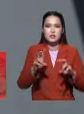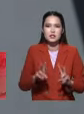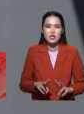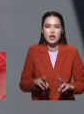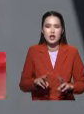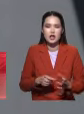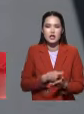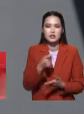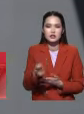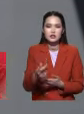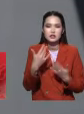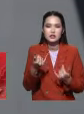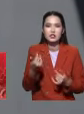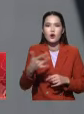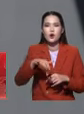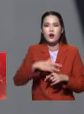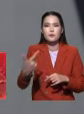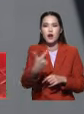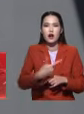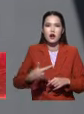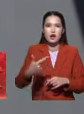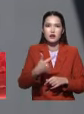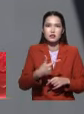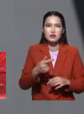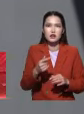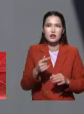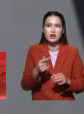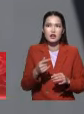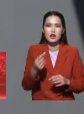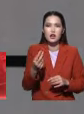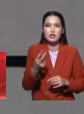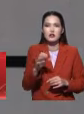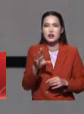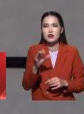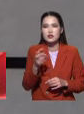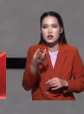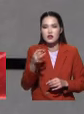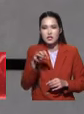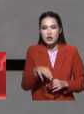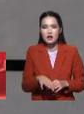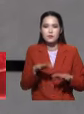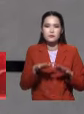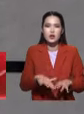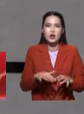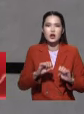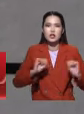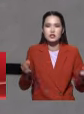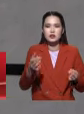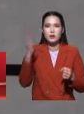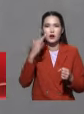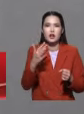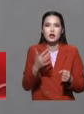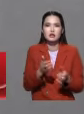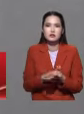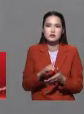біздің Атырау облысының есепке алу кітабына ақпарат тіркеліп, қазір Шымкент қаласына жолдан. Өзінің айтуы бойынша таныс дос